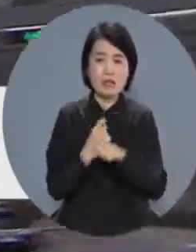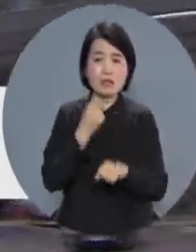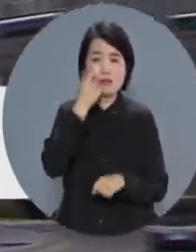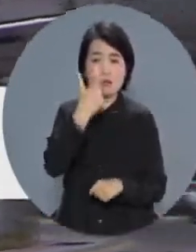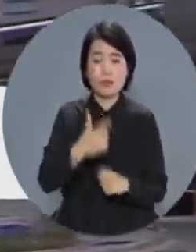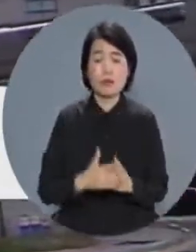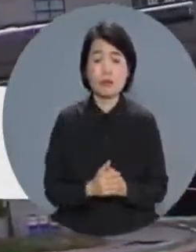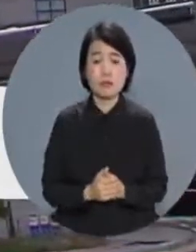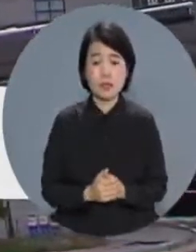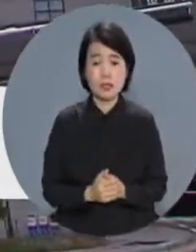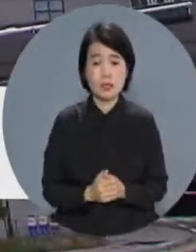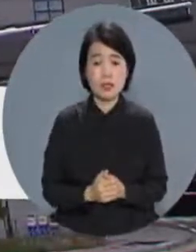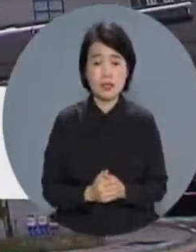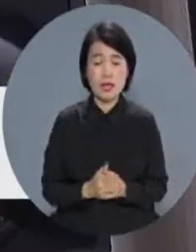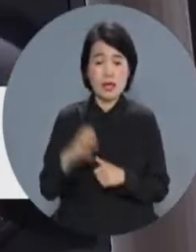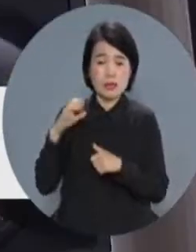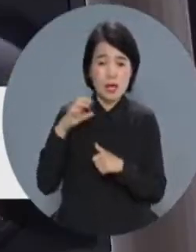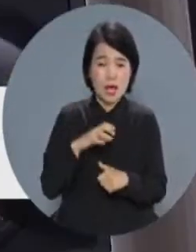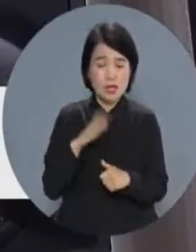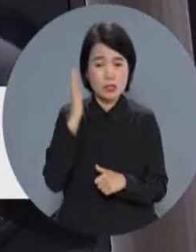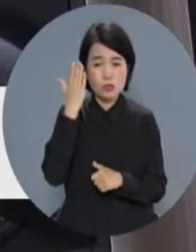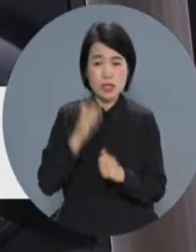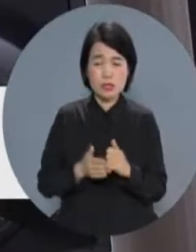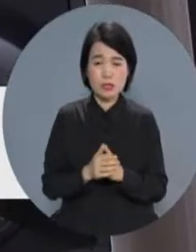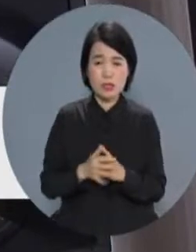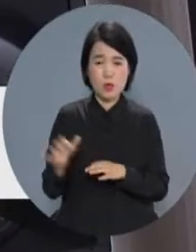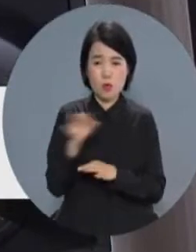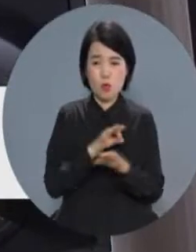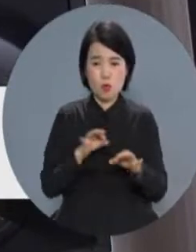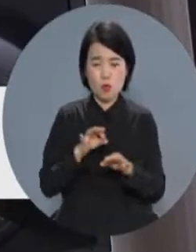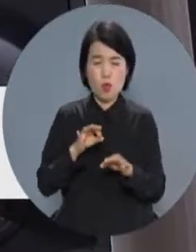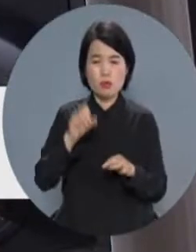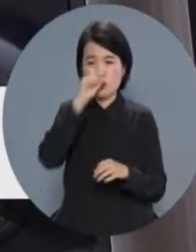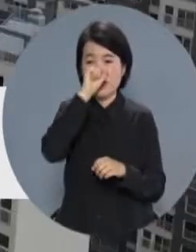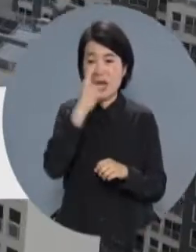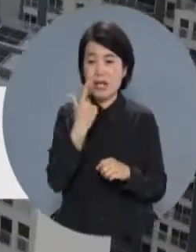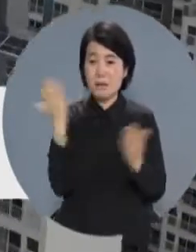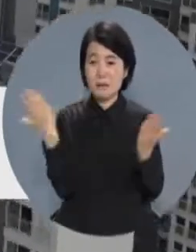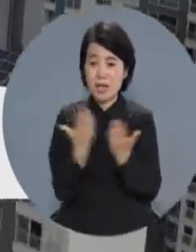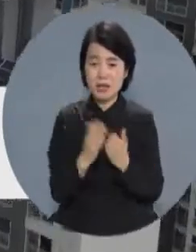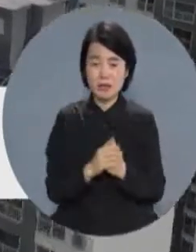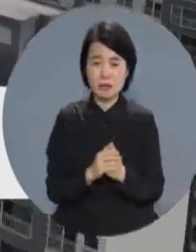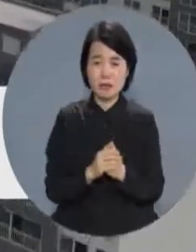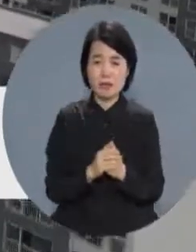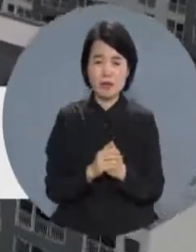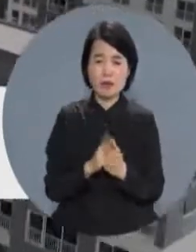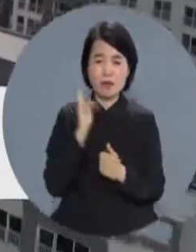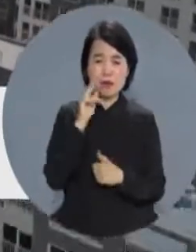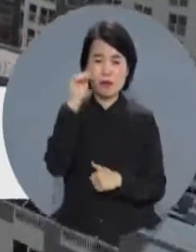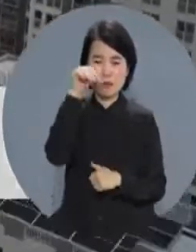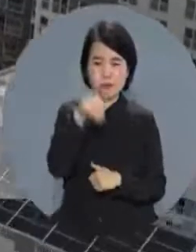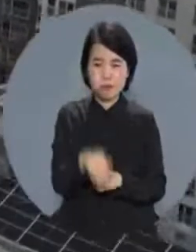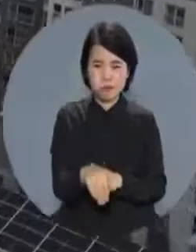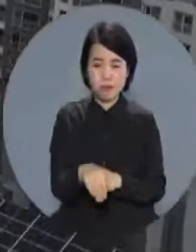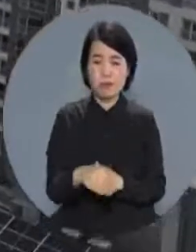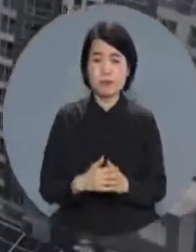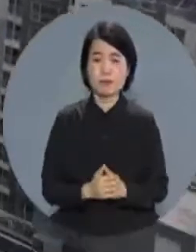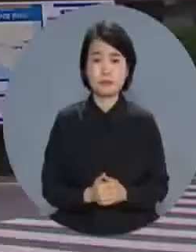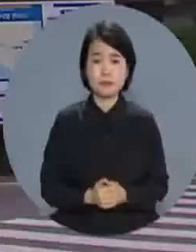6개월. 이런 제약이 최근 시장 냉각기류와 맞물리면서 극심한 침체 조짐으로 이어지고 있는